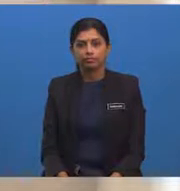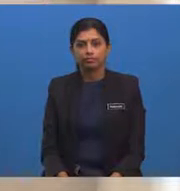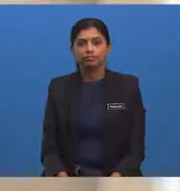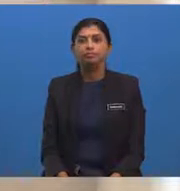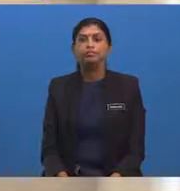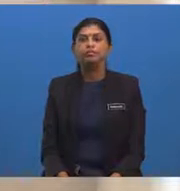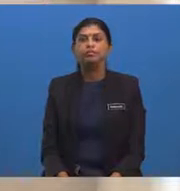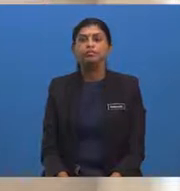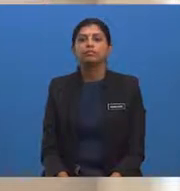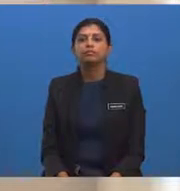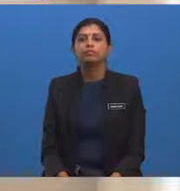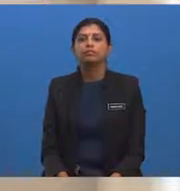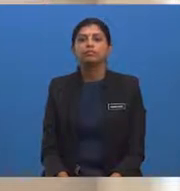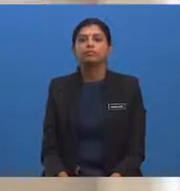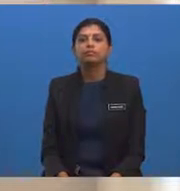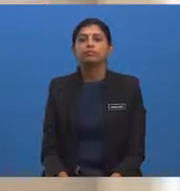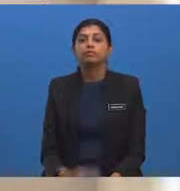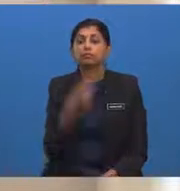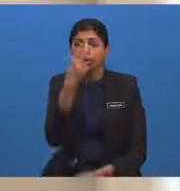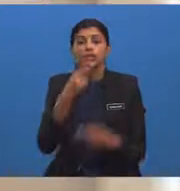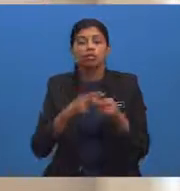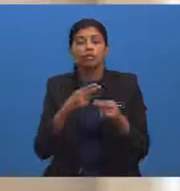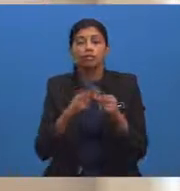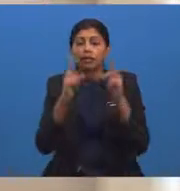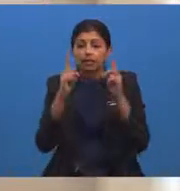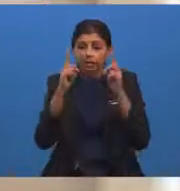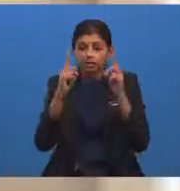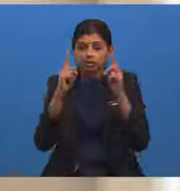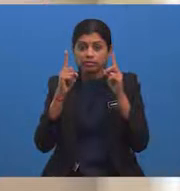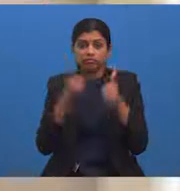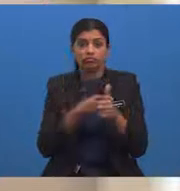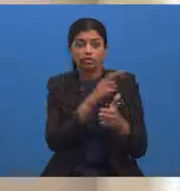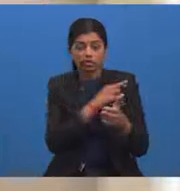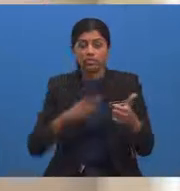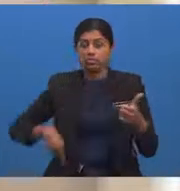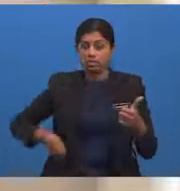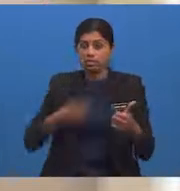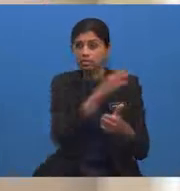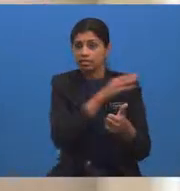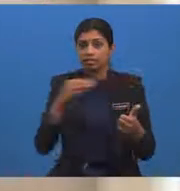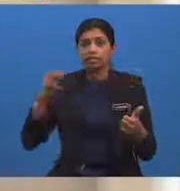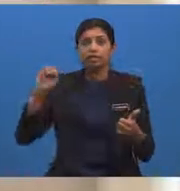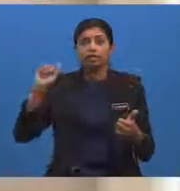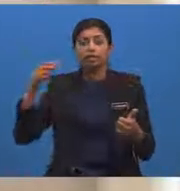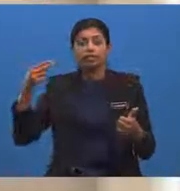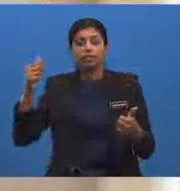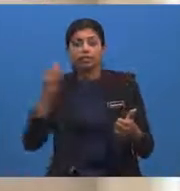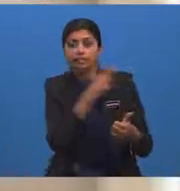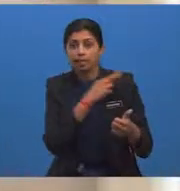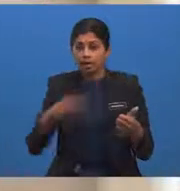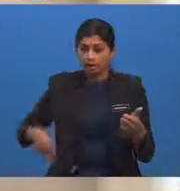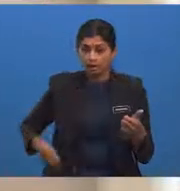ini boleh dilihat melalui gelaran yang digunakan oleh raja-raja bagi melambangkan kekuasaan